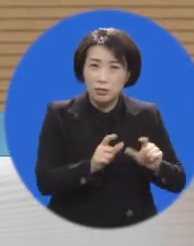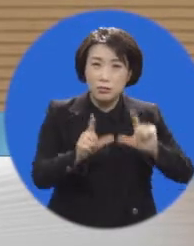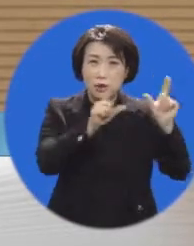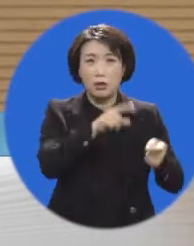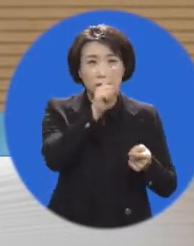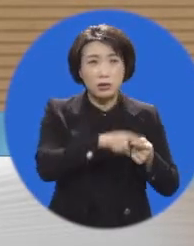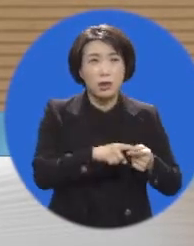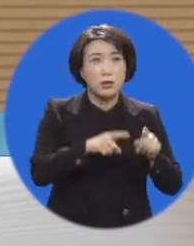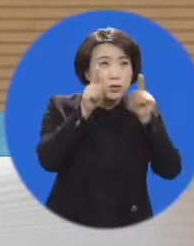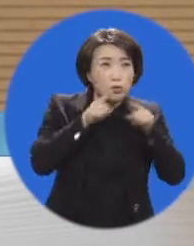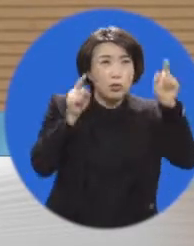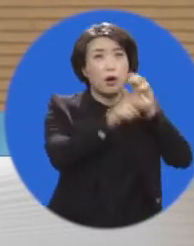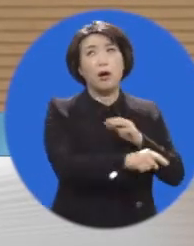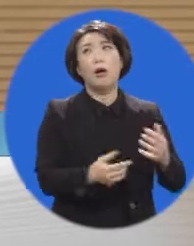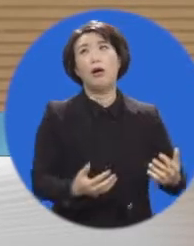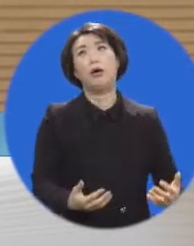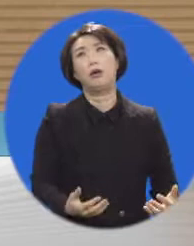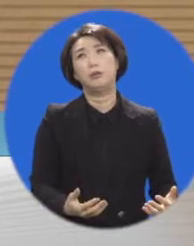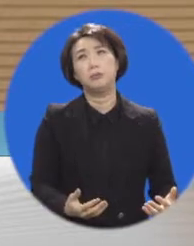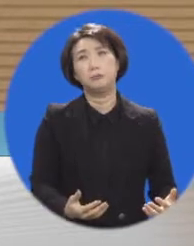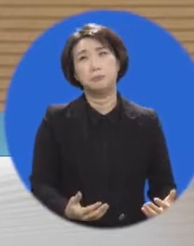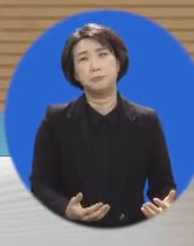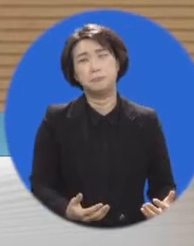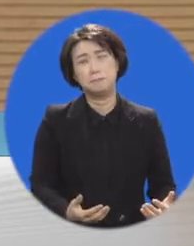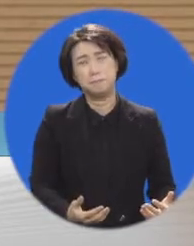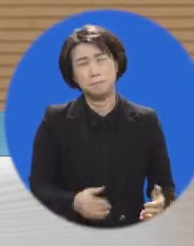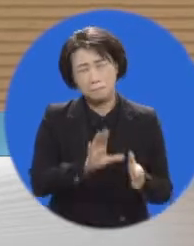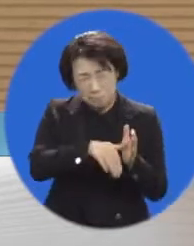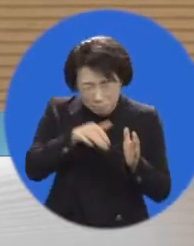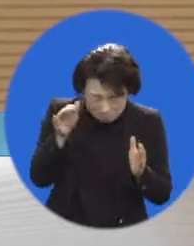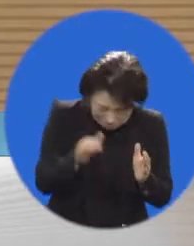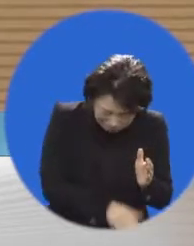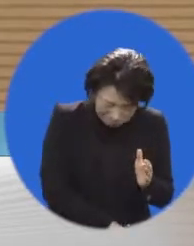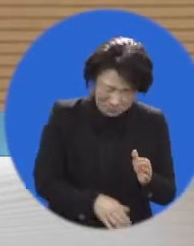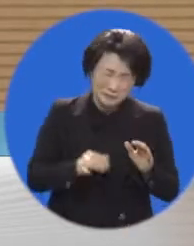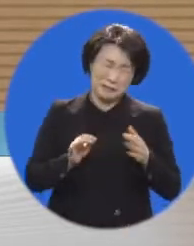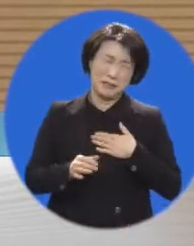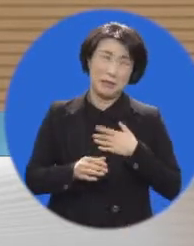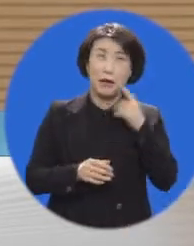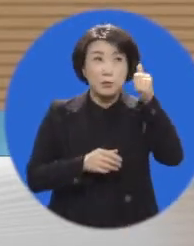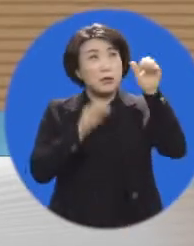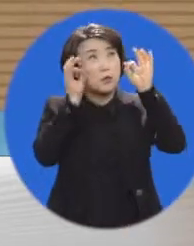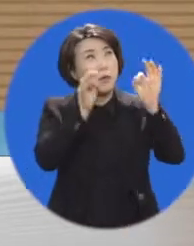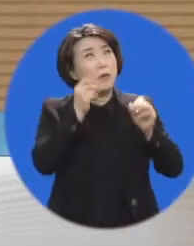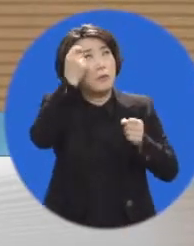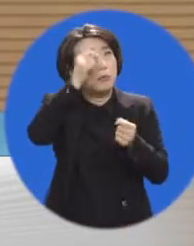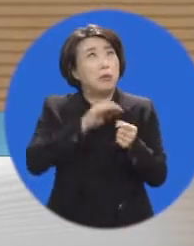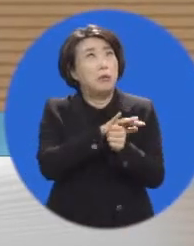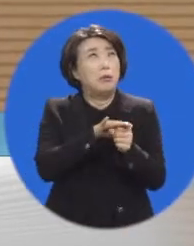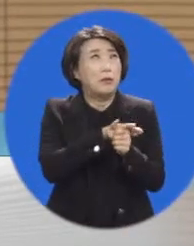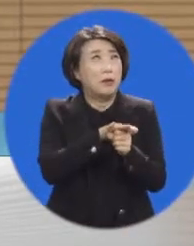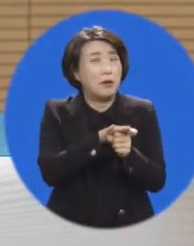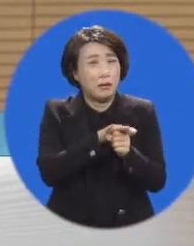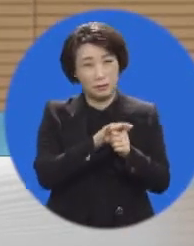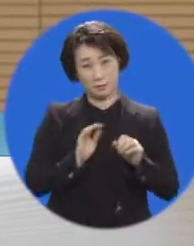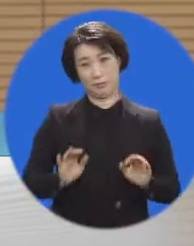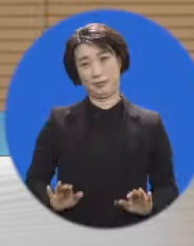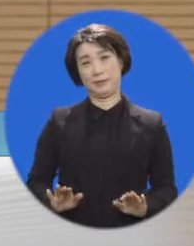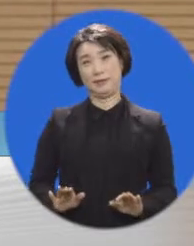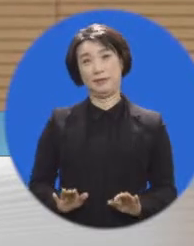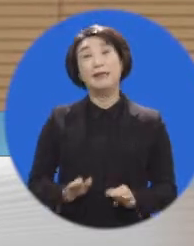사신다는 지옥 가겠다 싶으니까 그때부터 불쌍한 거예요. 사랑은